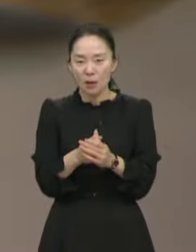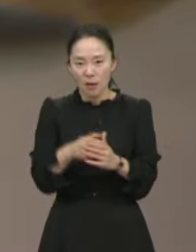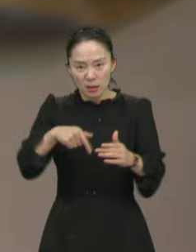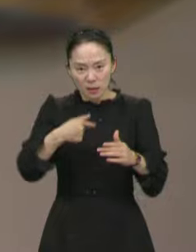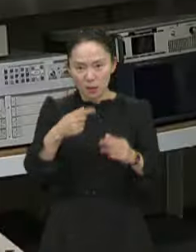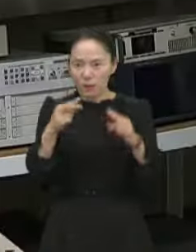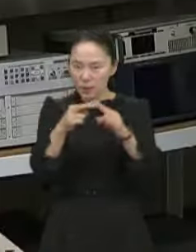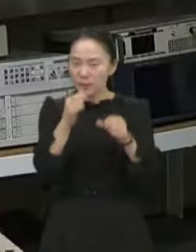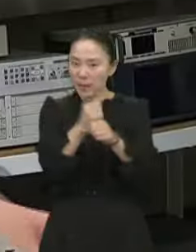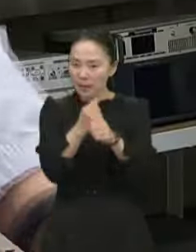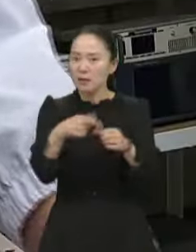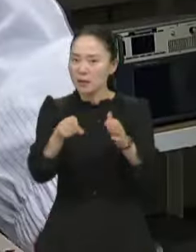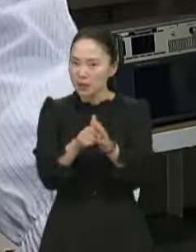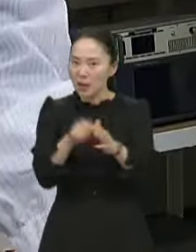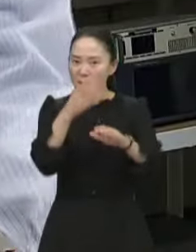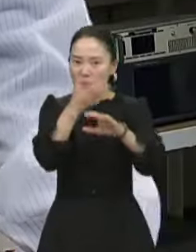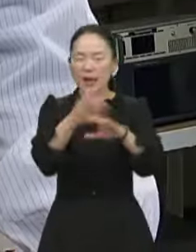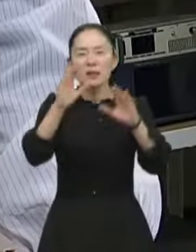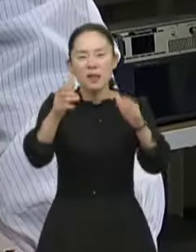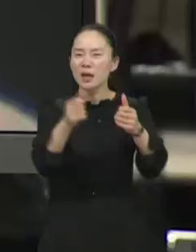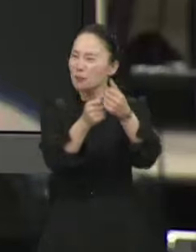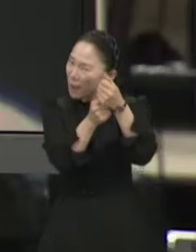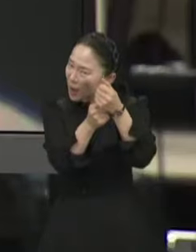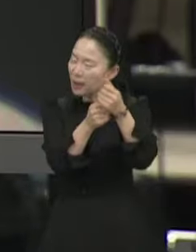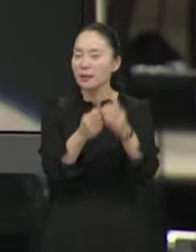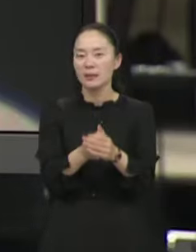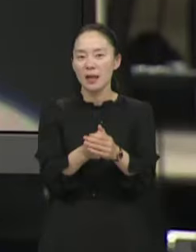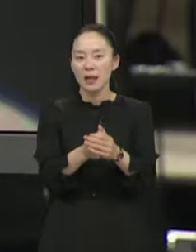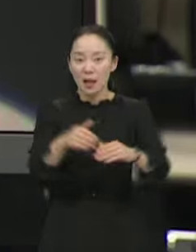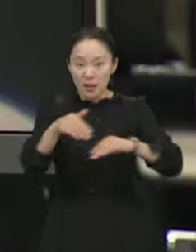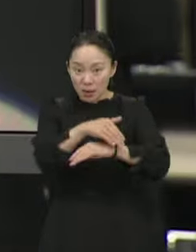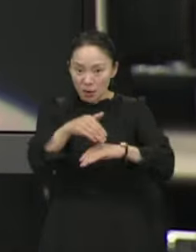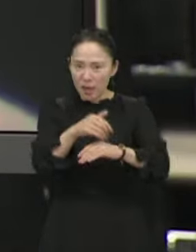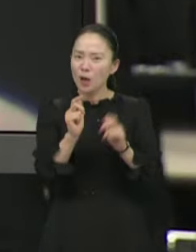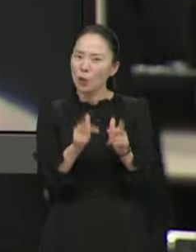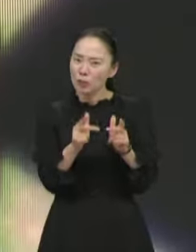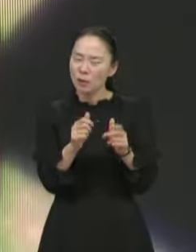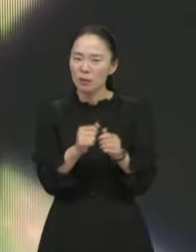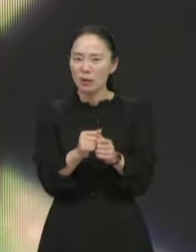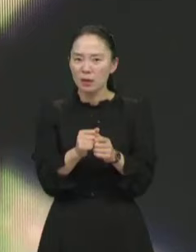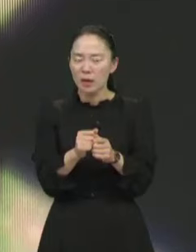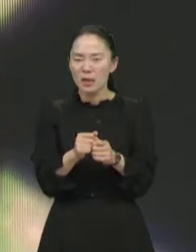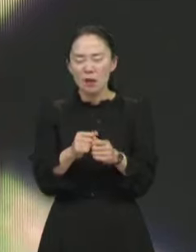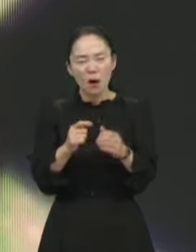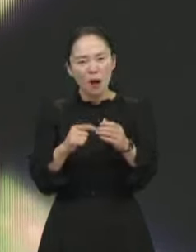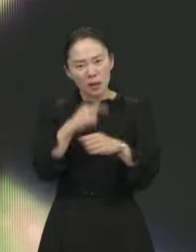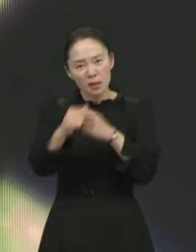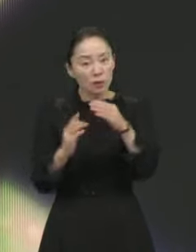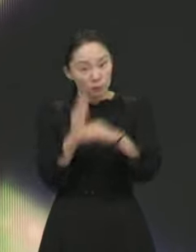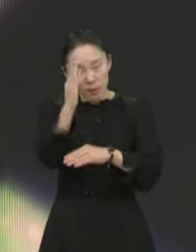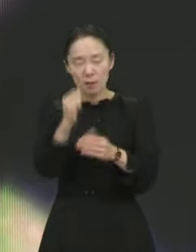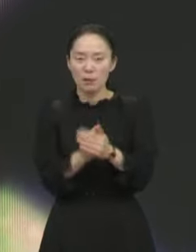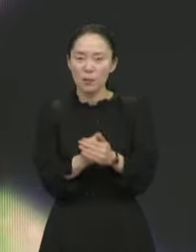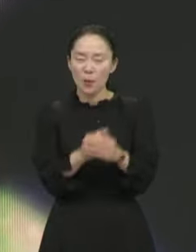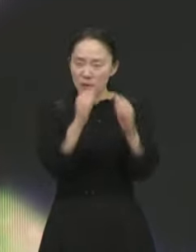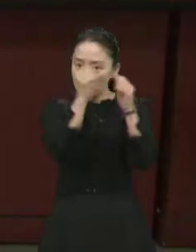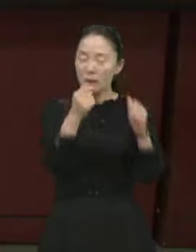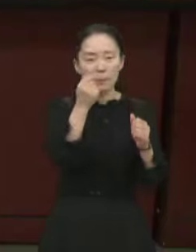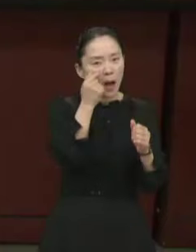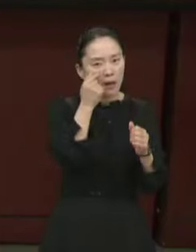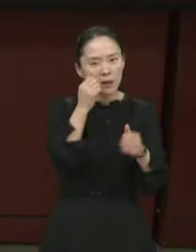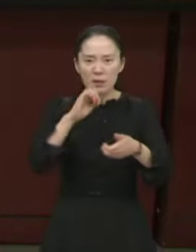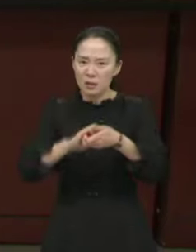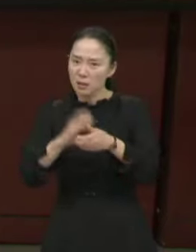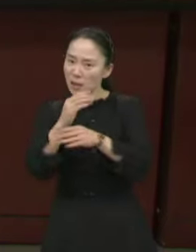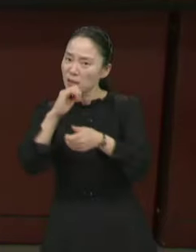만들기 위해 외국 파운드리 업체에 의존해왔는데 설계와 공정 등 개발 기간이 1년을 훌쩍 넘어 시스템 검증과